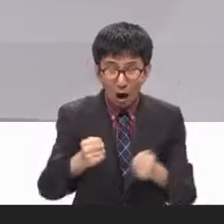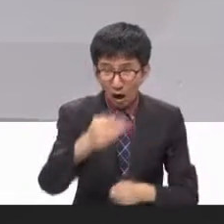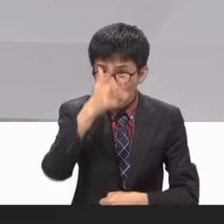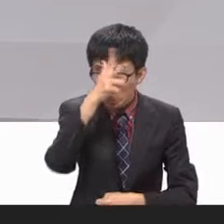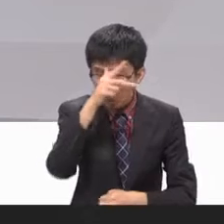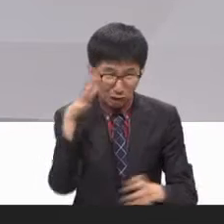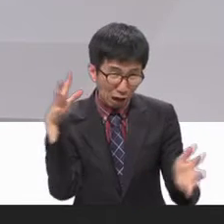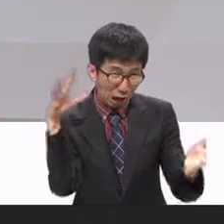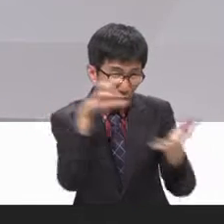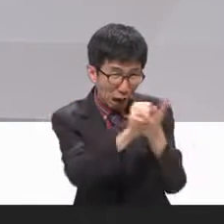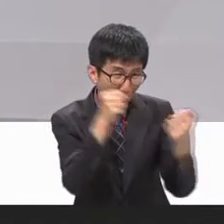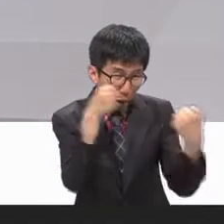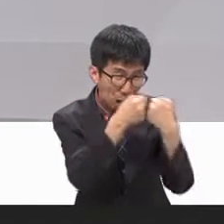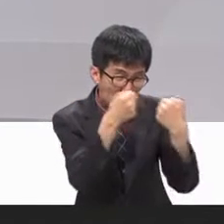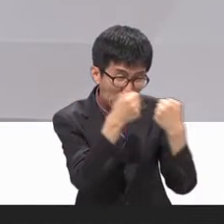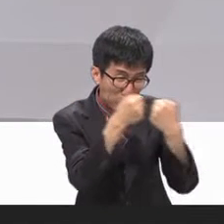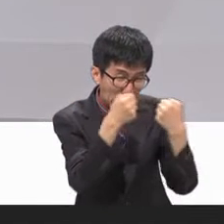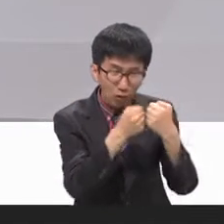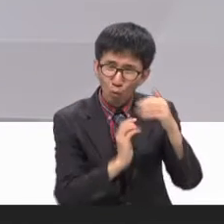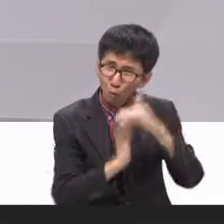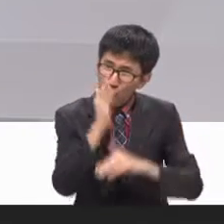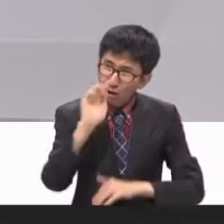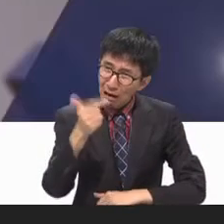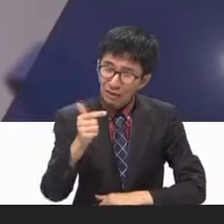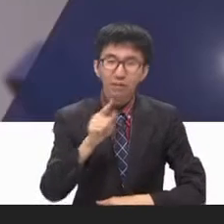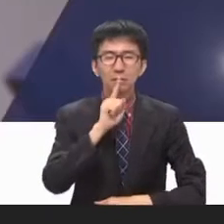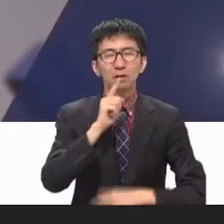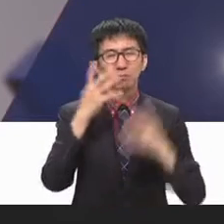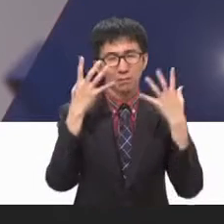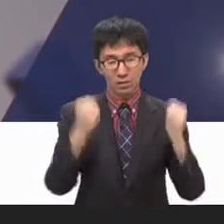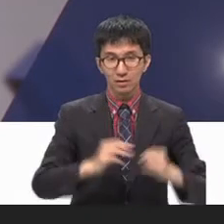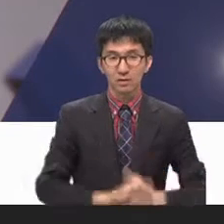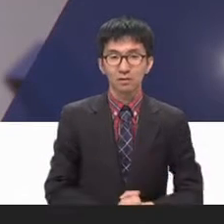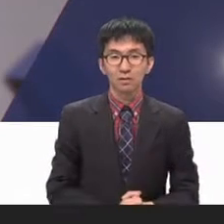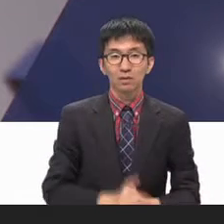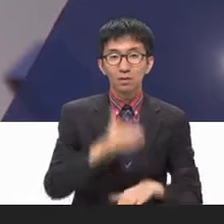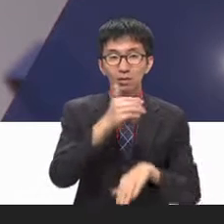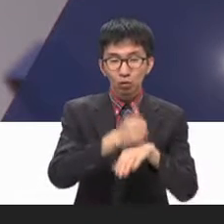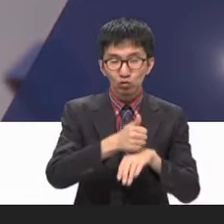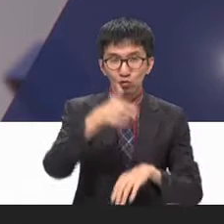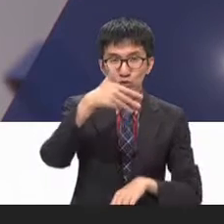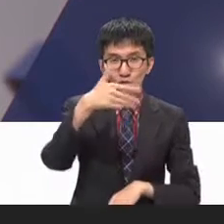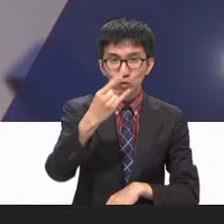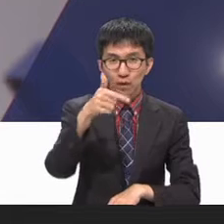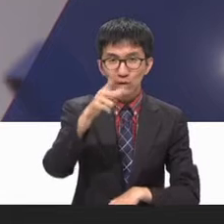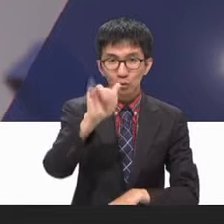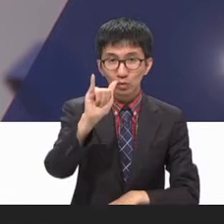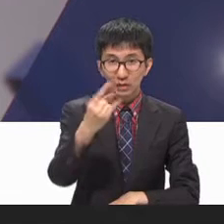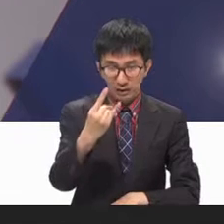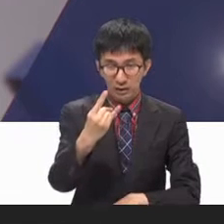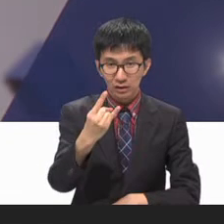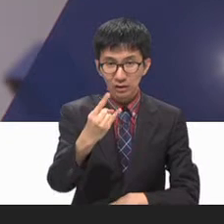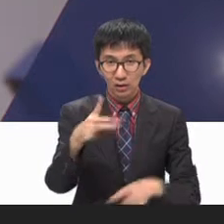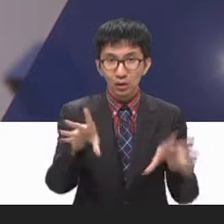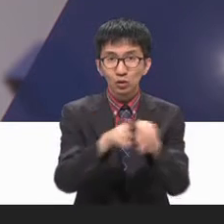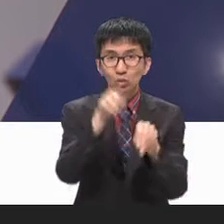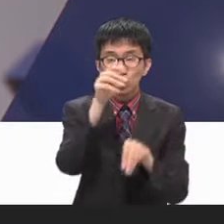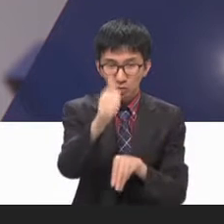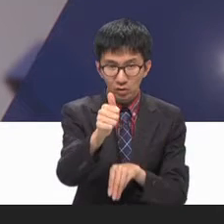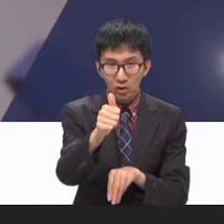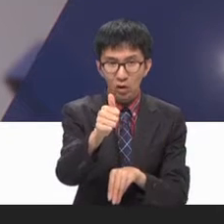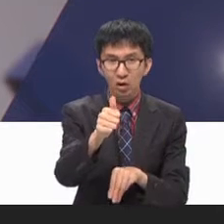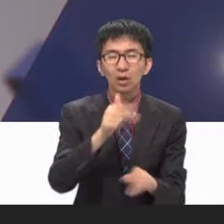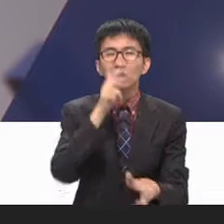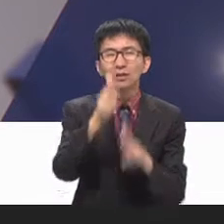과잉진압 이라는 논란이 또 이로써 쪼 네 그렇습니다 결국 채경이 총장이 지난 3일 사업을 전면 철폐 하겠다고